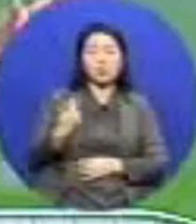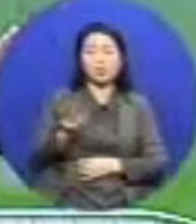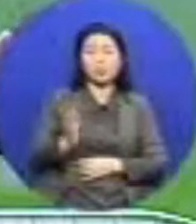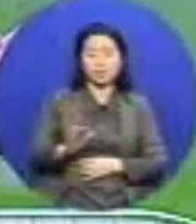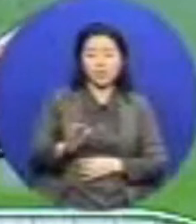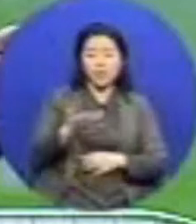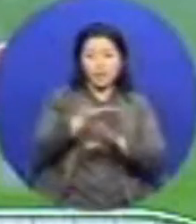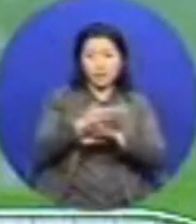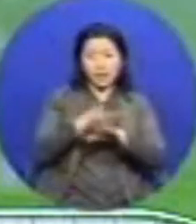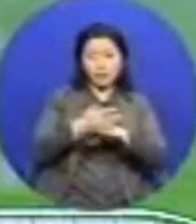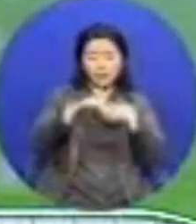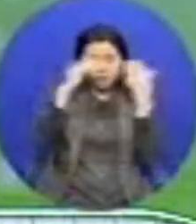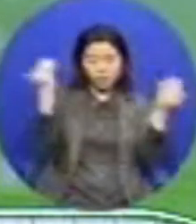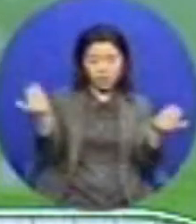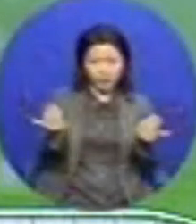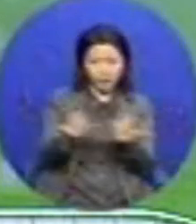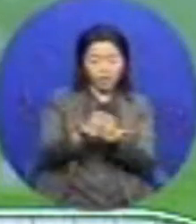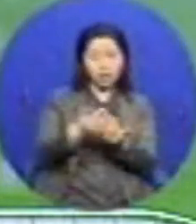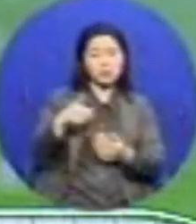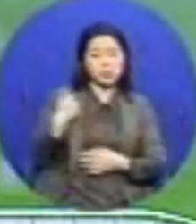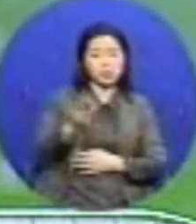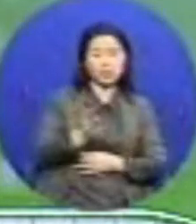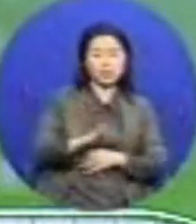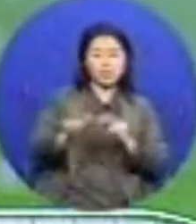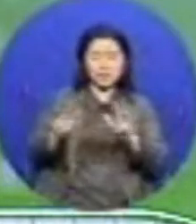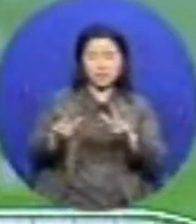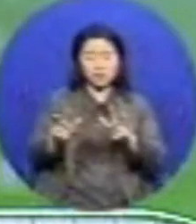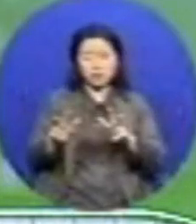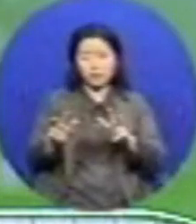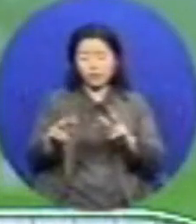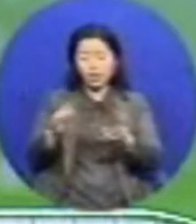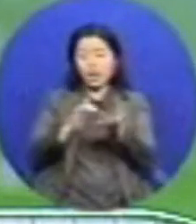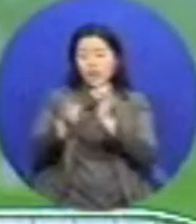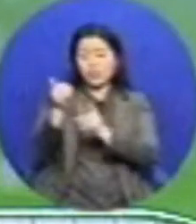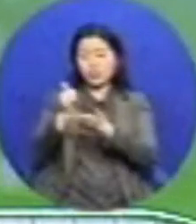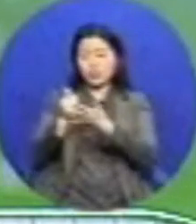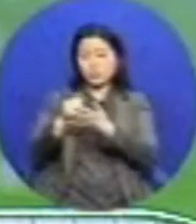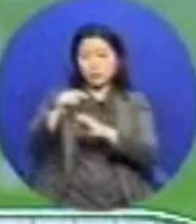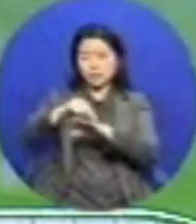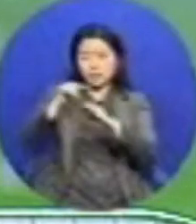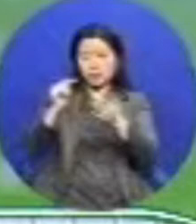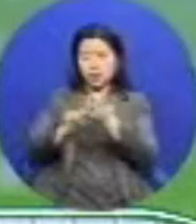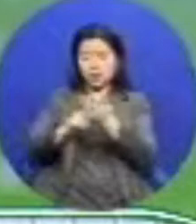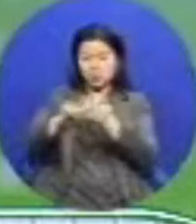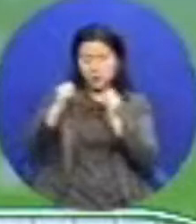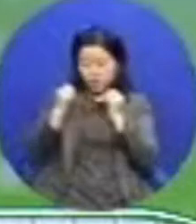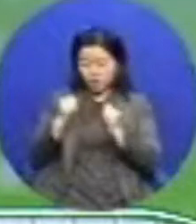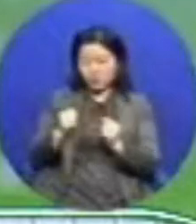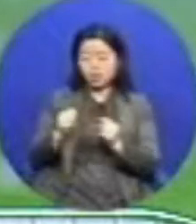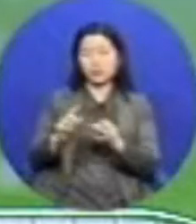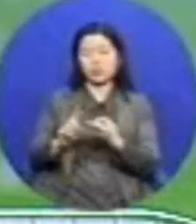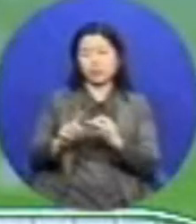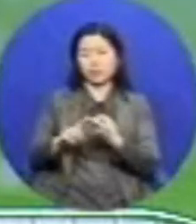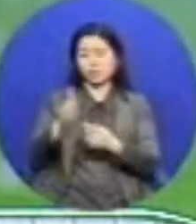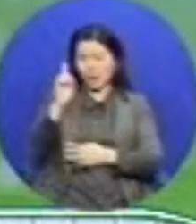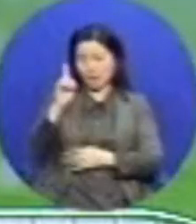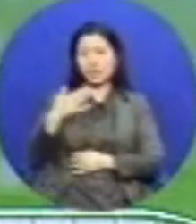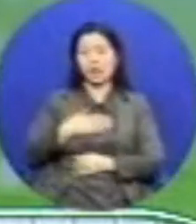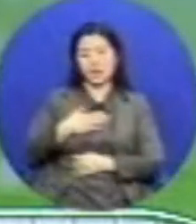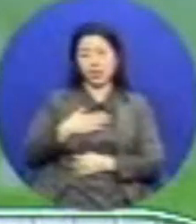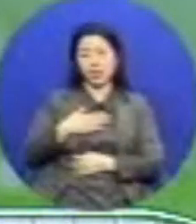것은 다 모르겠는데 예수님 제한이 계신가 하나는 분명히 알겠어요 그러고 나니까 겁이 없어졌어요